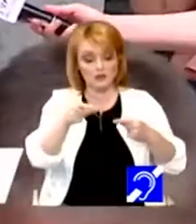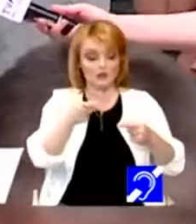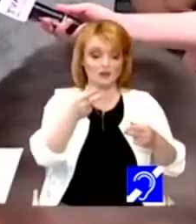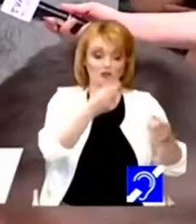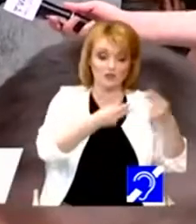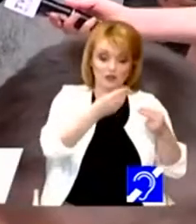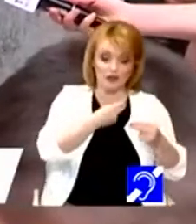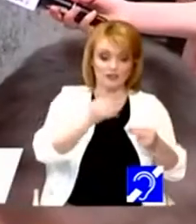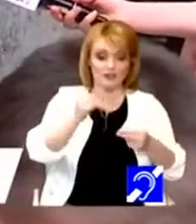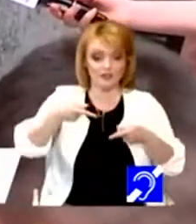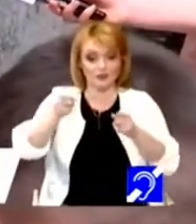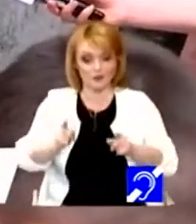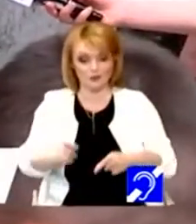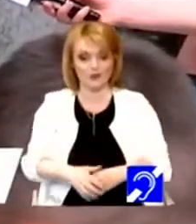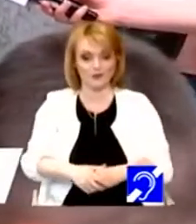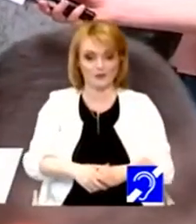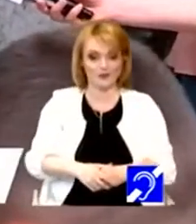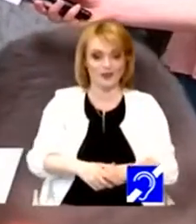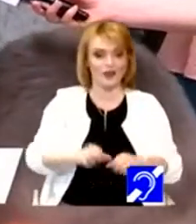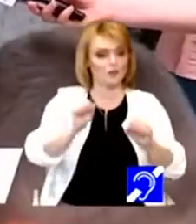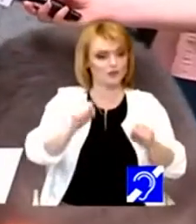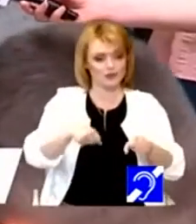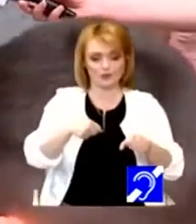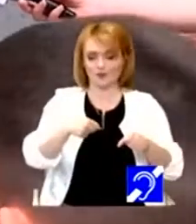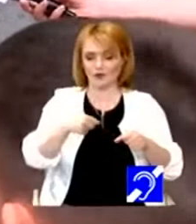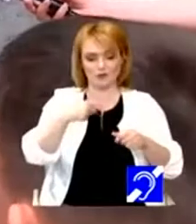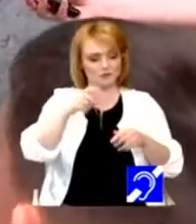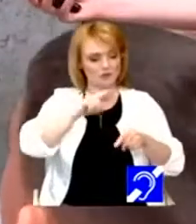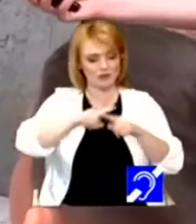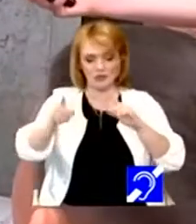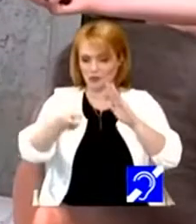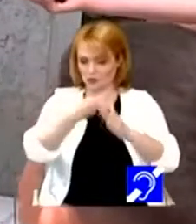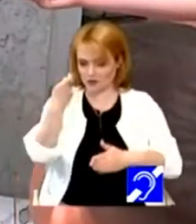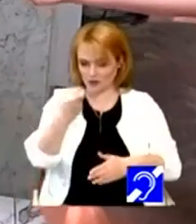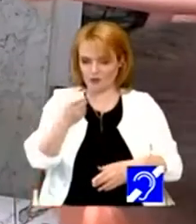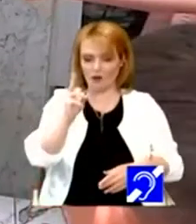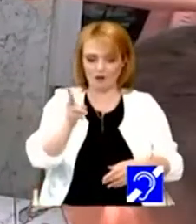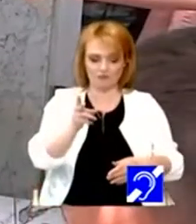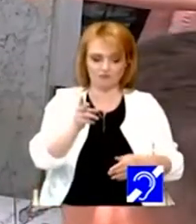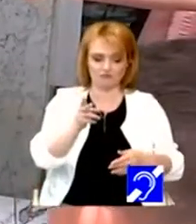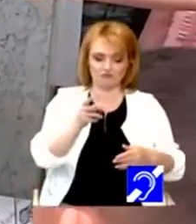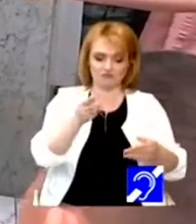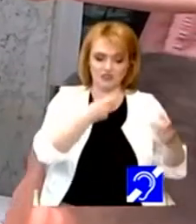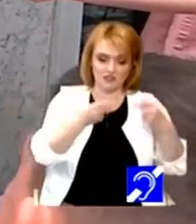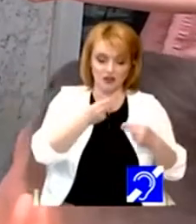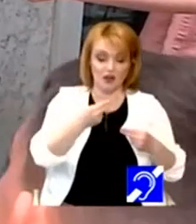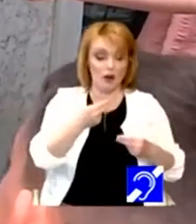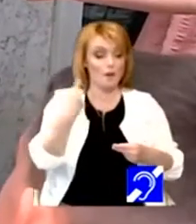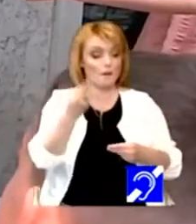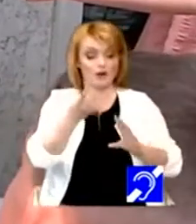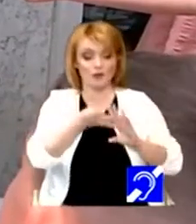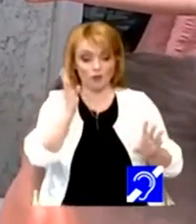autentică. Semnele sunt mai multe tipuri. Primul și unul de bază este însăși hârtia din care